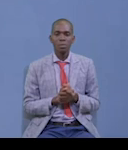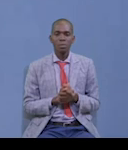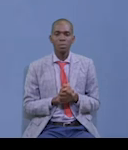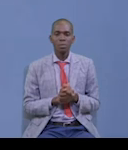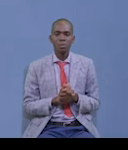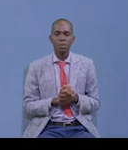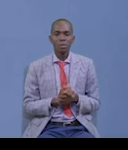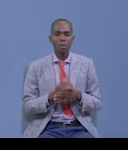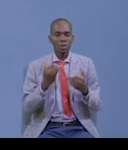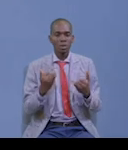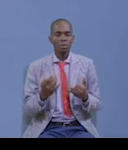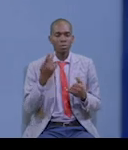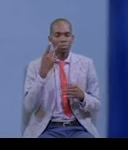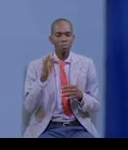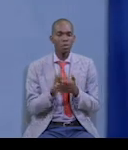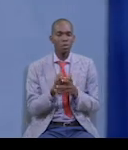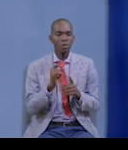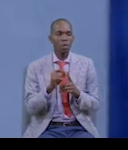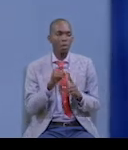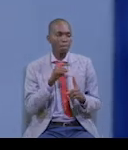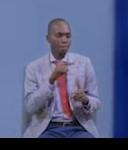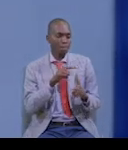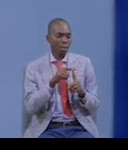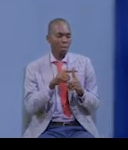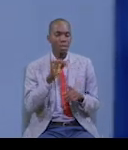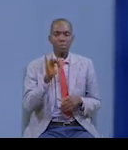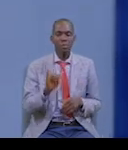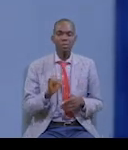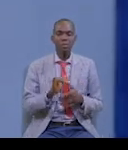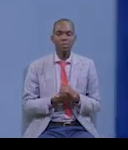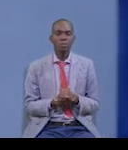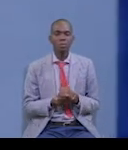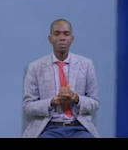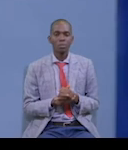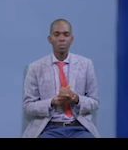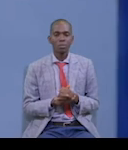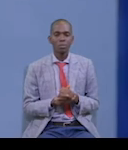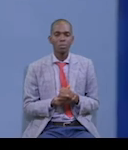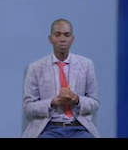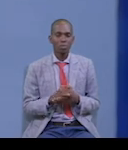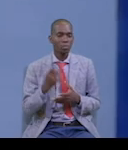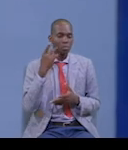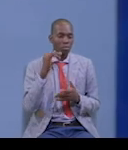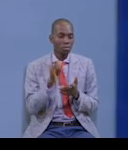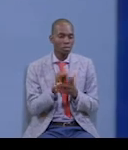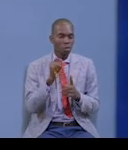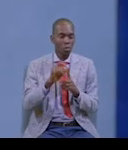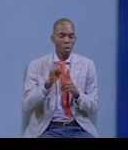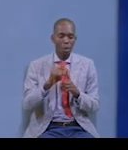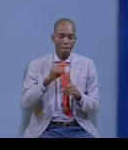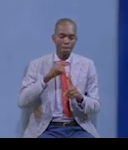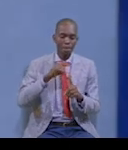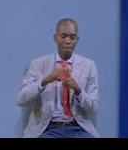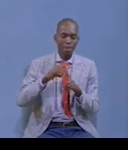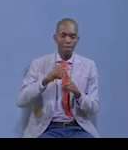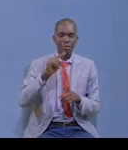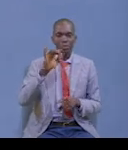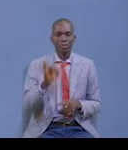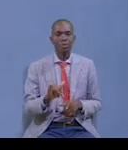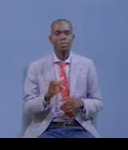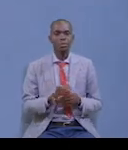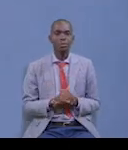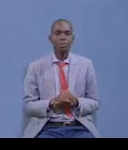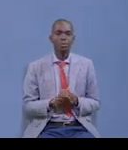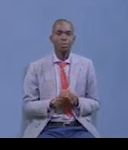చేయడం. Look at that word, positively. ఇక్కడ సానుకూలత అనే మాట చూడండి. Underline that word, positively. సానుకూలత అనే మాట